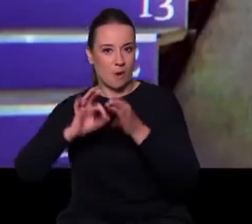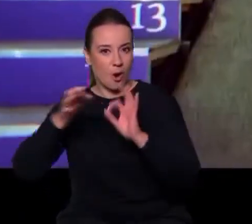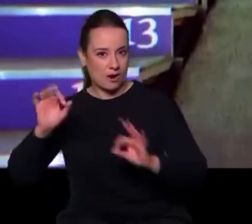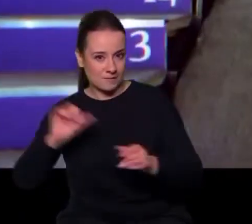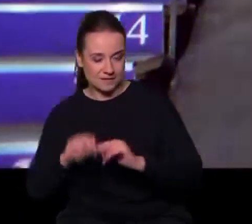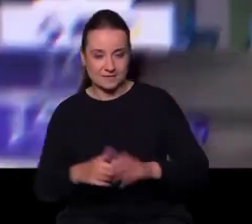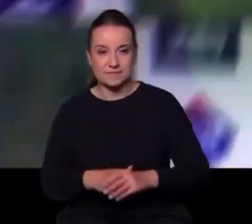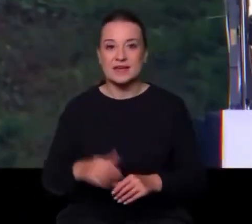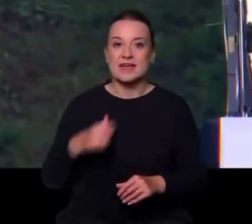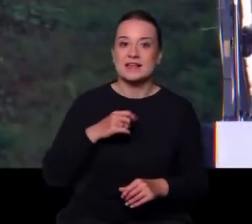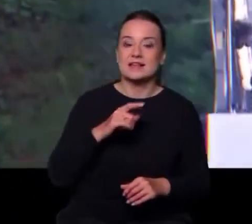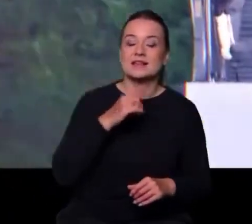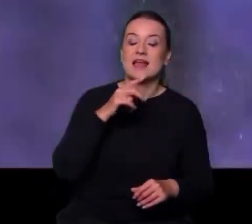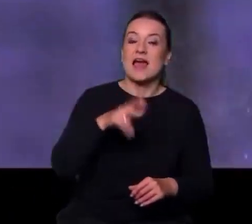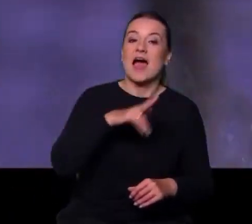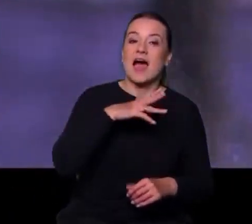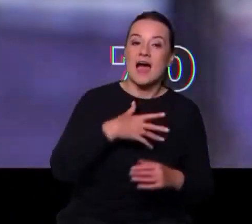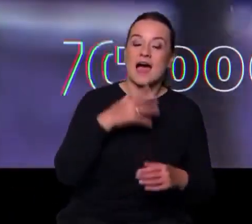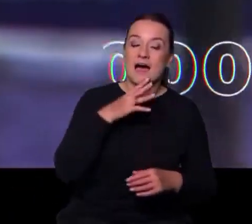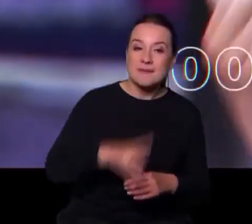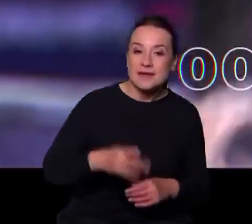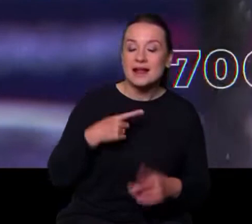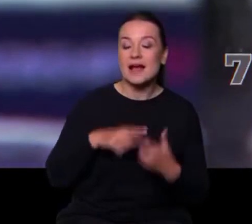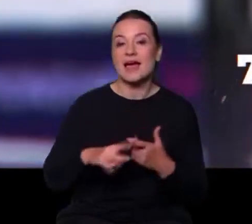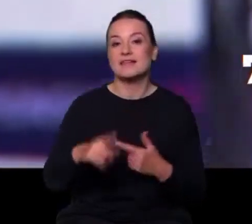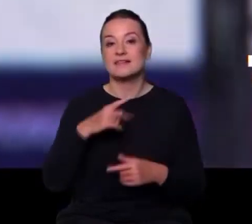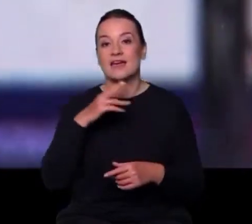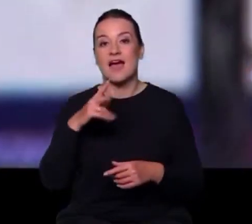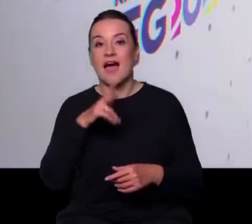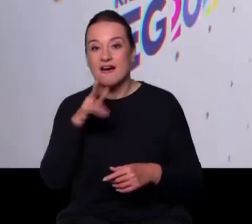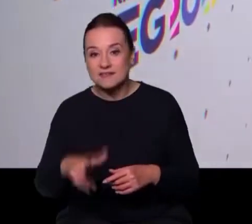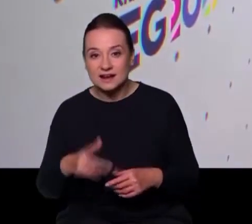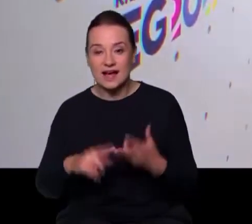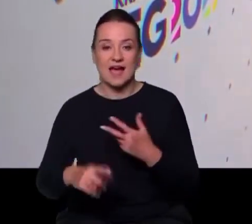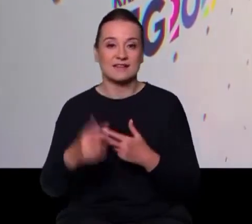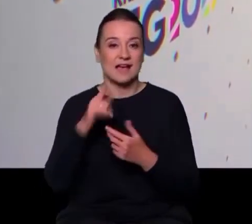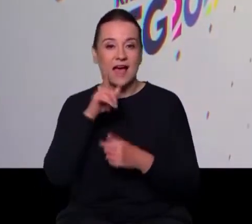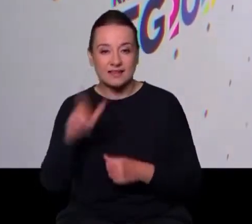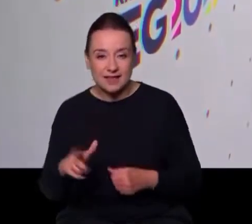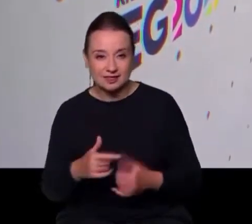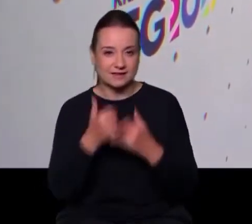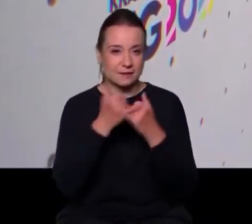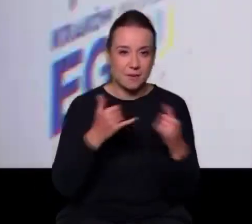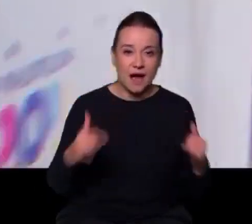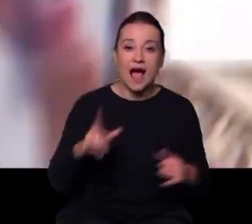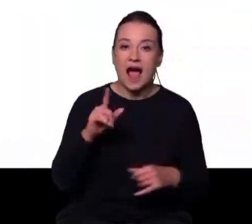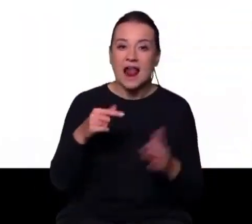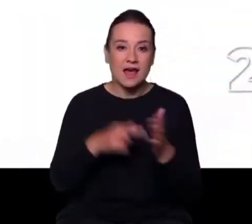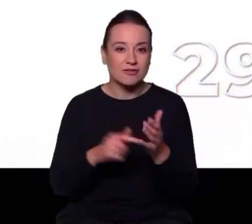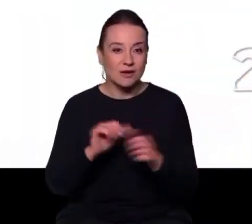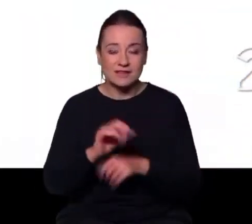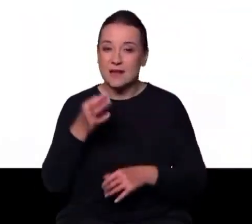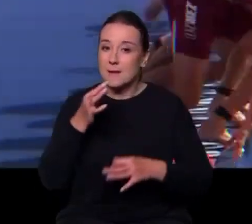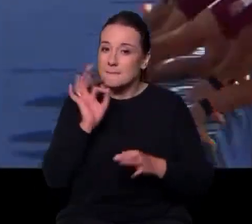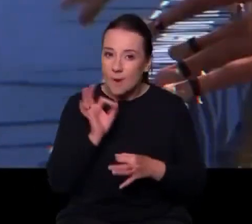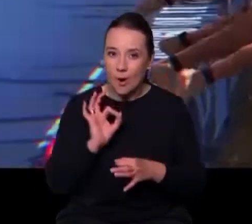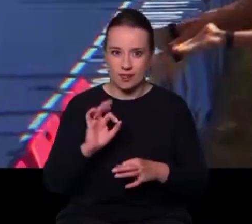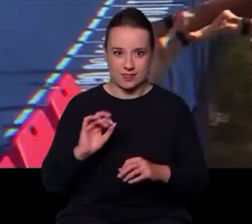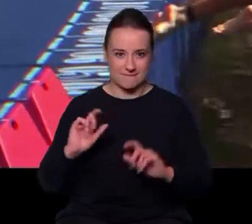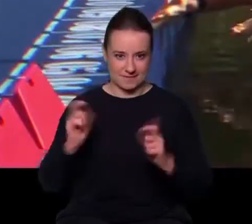Igrzyska Panamerykańskie, Afrykańskie czy Azjatyckie. Natomiast Igrzyska Europejskie są stosunkowo młodym wydarzeniem. Przez to też właśnie